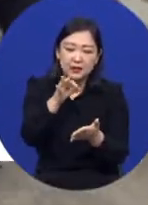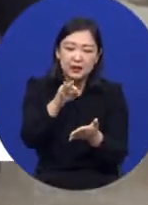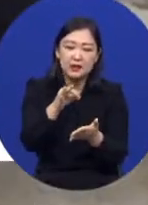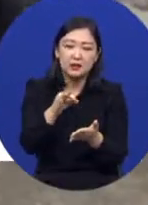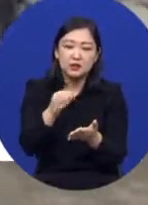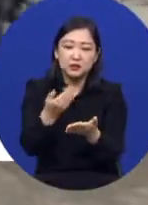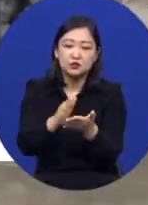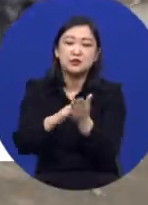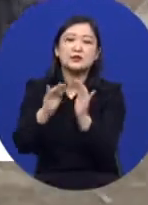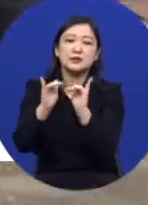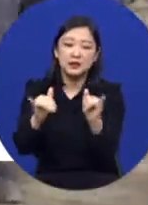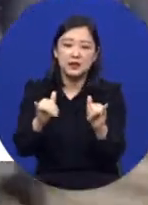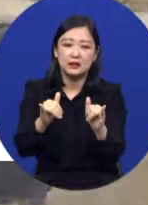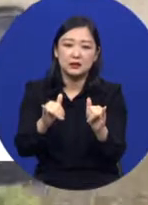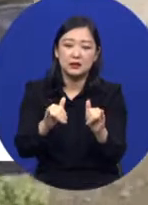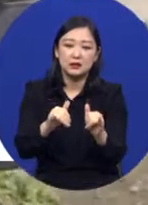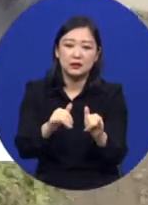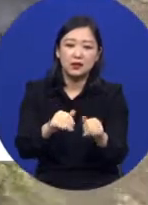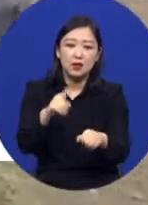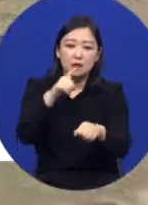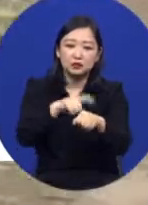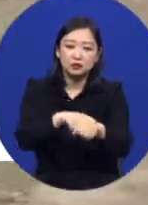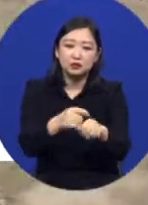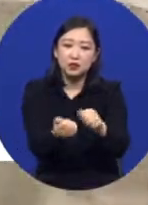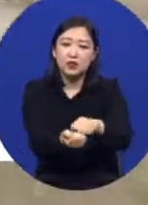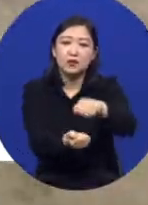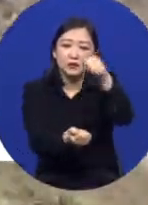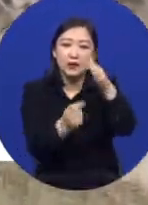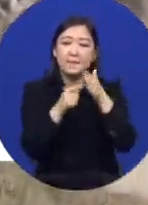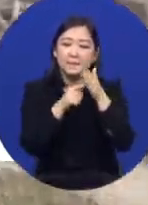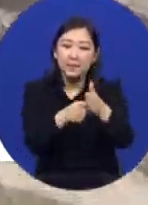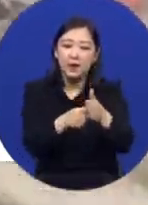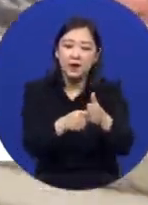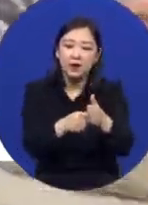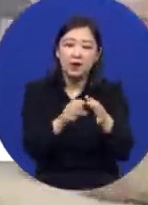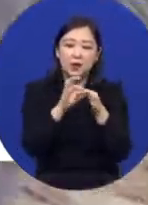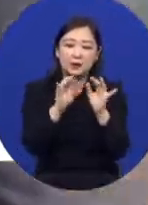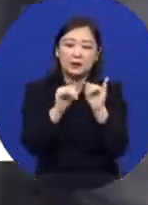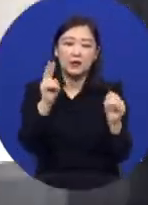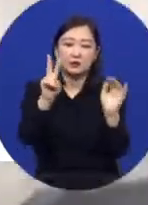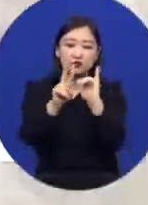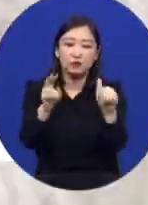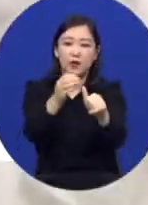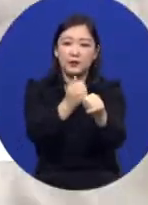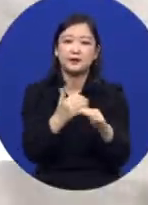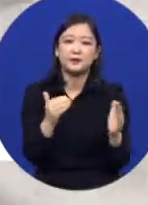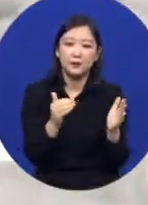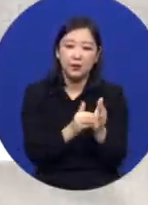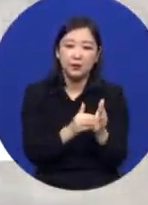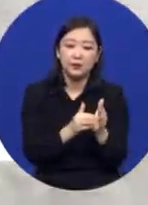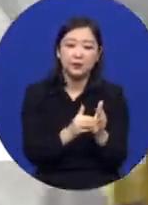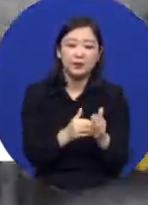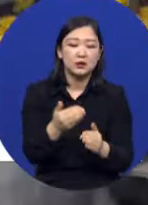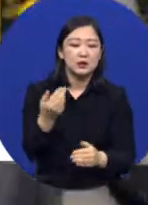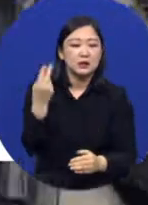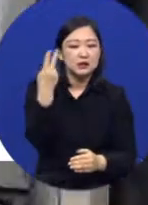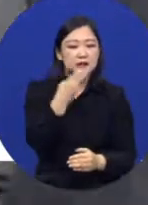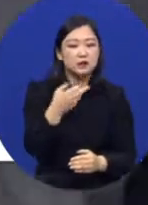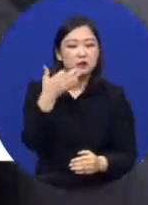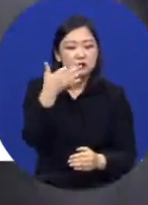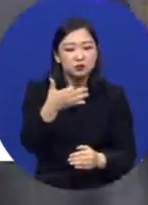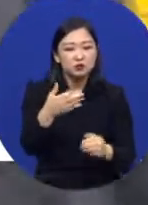대해 구속영장을 신청하고 렌터카 업체 관계자 2명을 입건했습니다. 이들은 지난